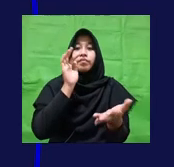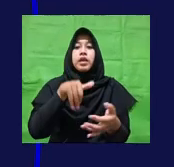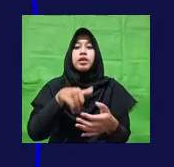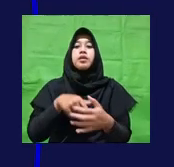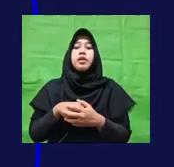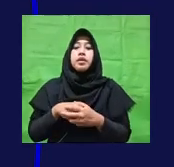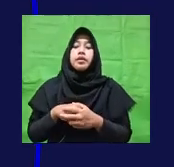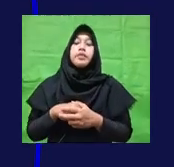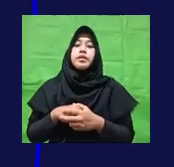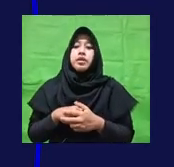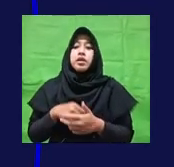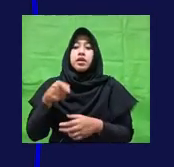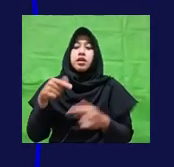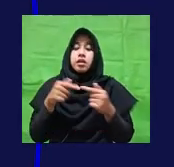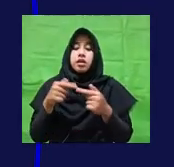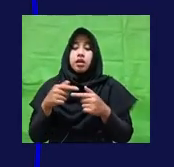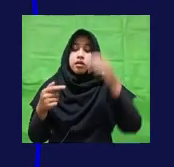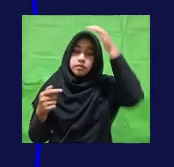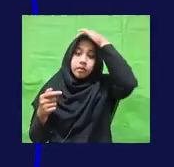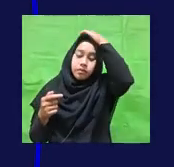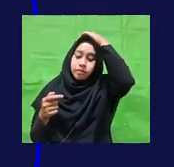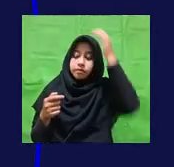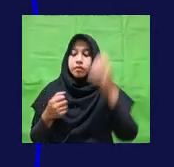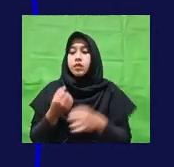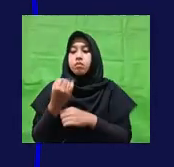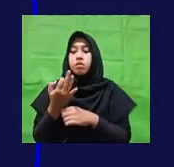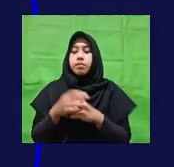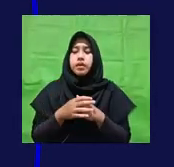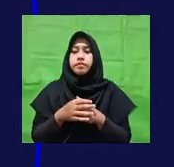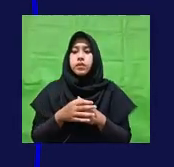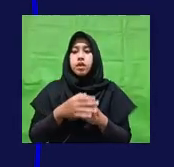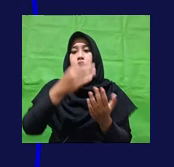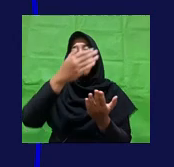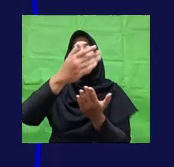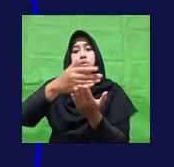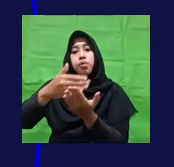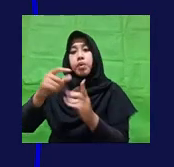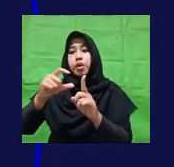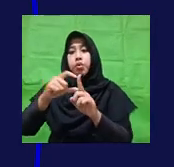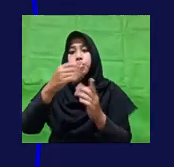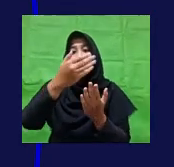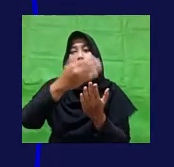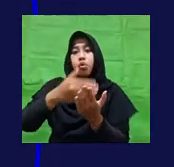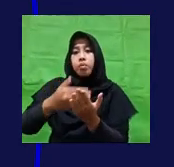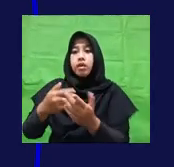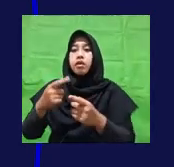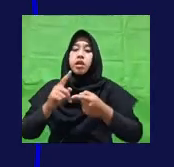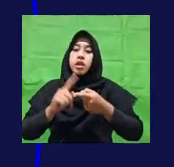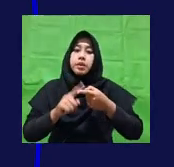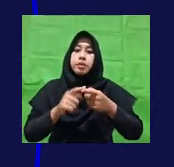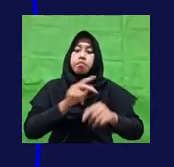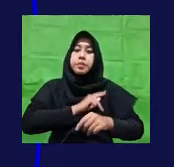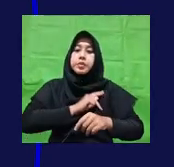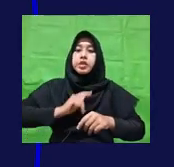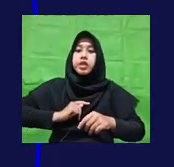Ini terkait beberapa apa dokumentasi dari apa kawan-kawan peserta residensi Rimpang di tahun